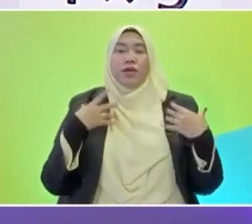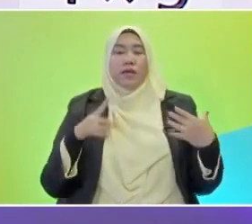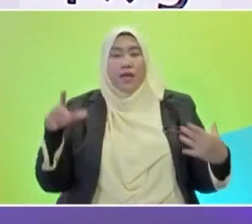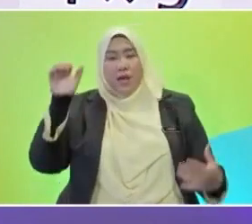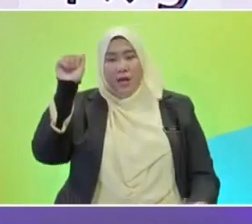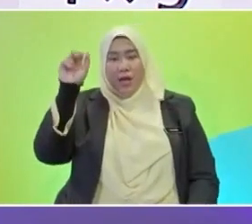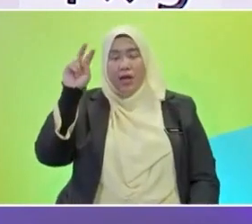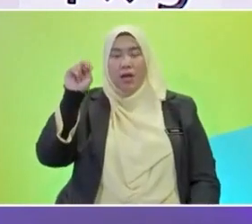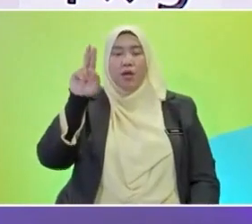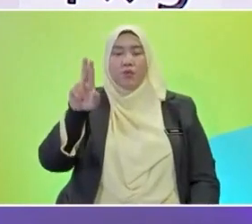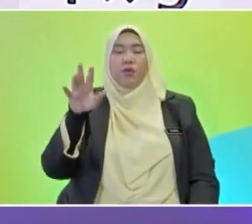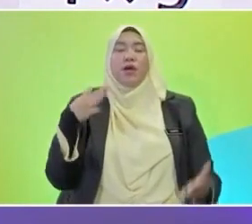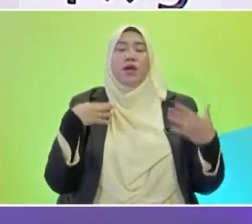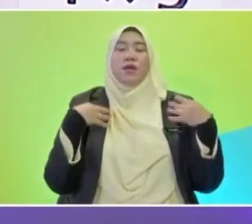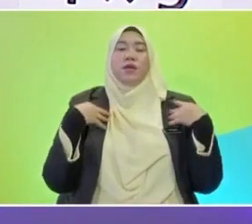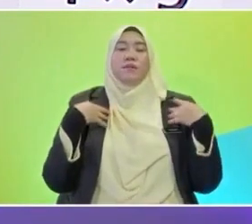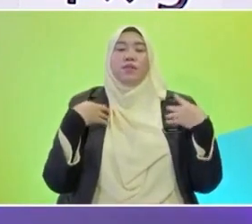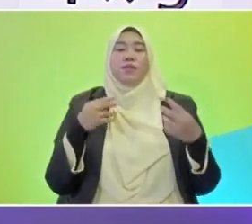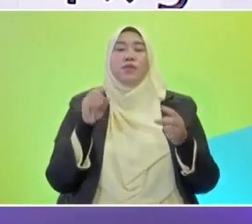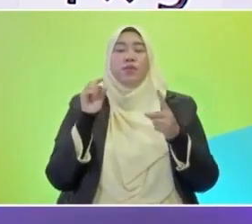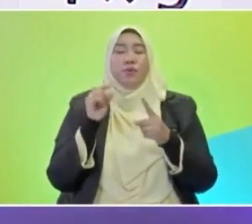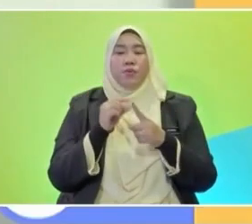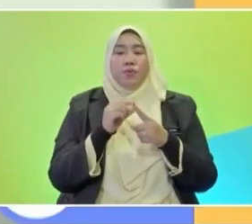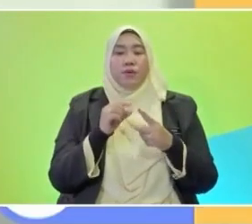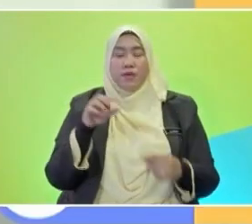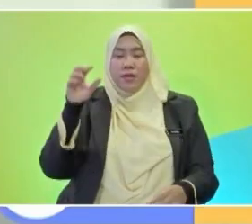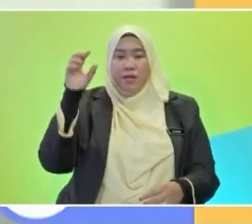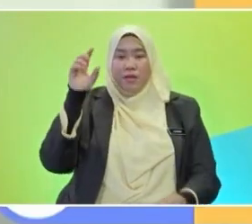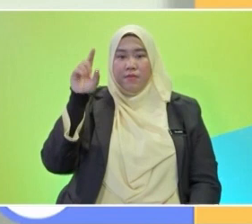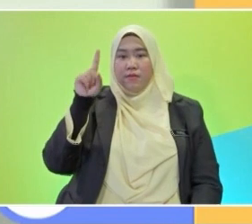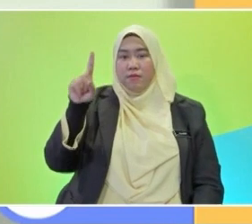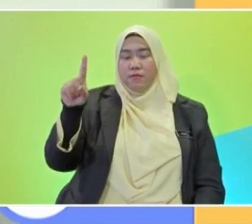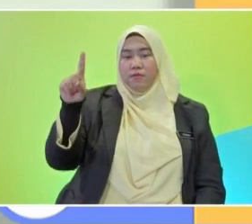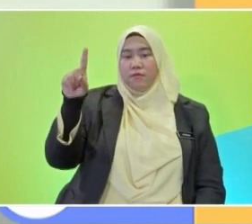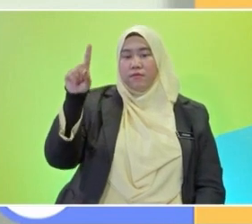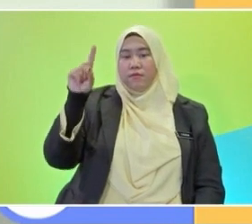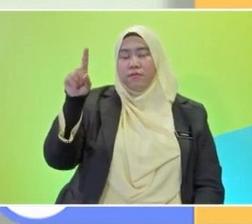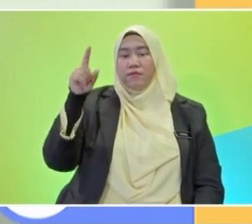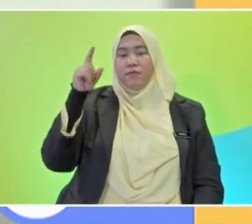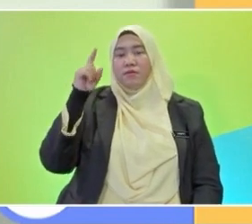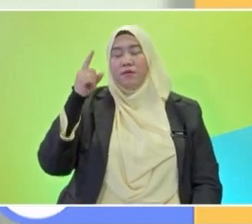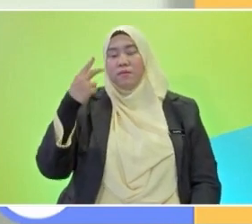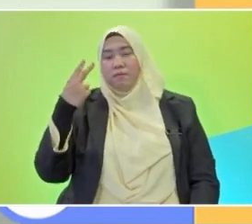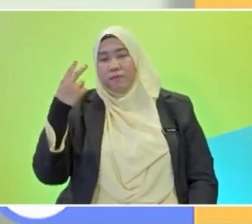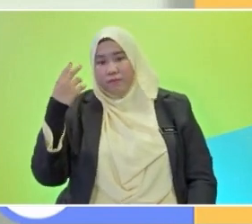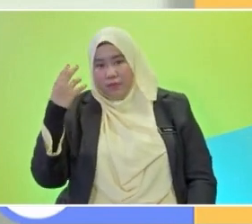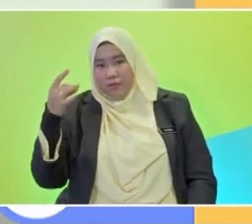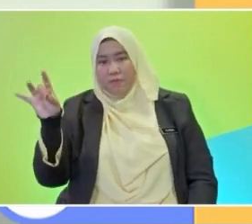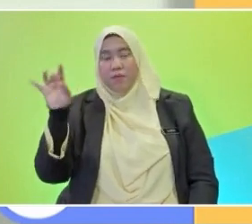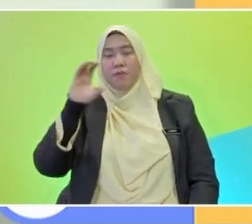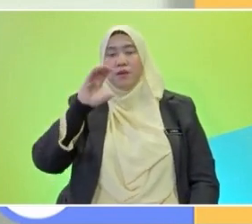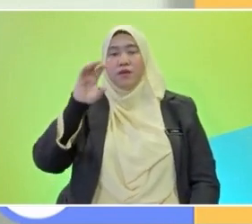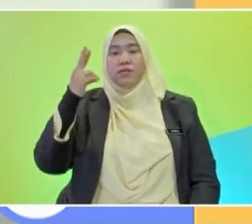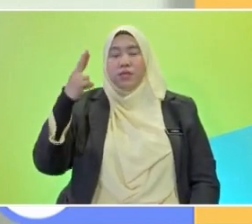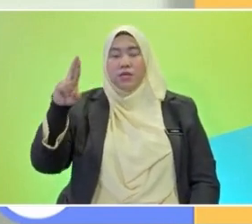kotak Dia ada dalam bentuk huruf Oke contoh di sini 18.000 bagi anu m itu adalah anu sama dengan 18